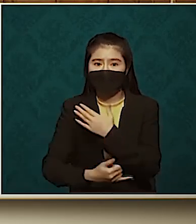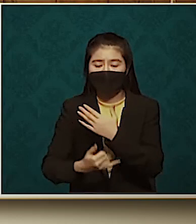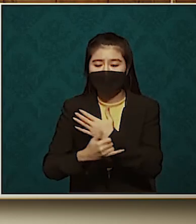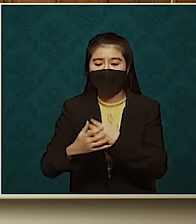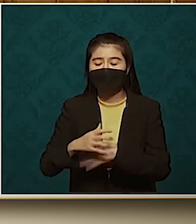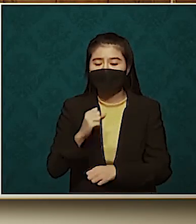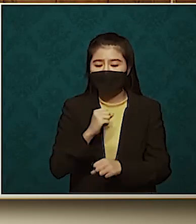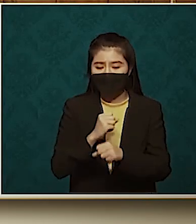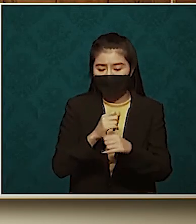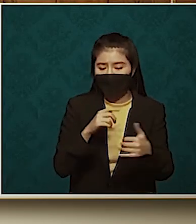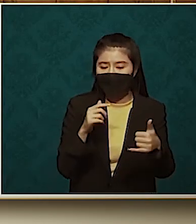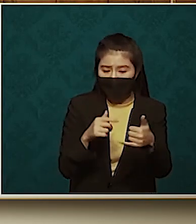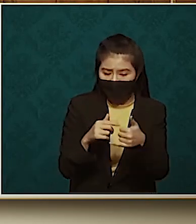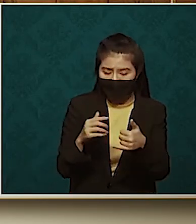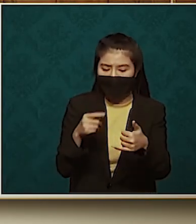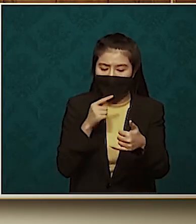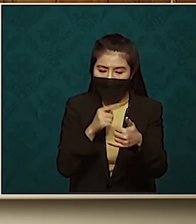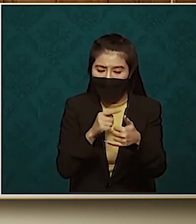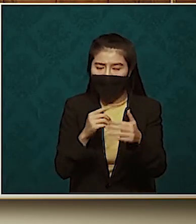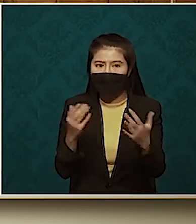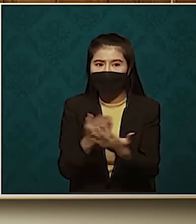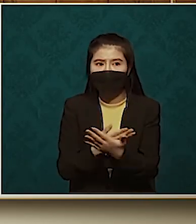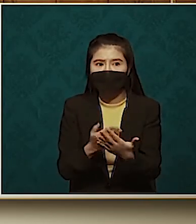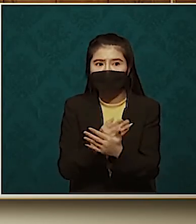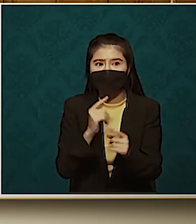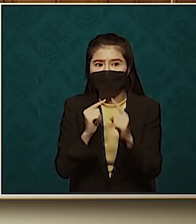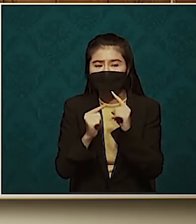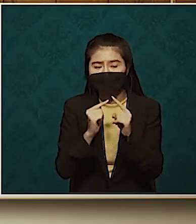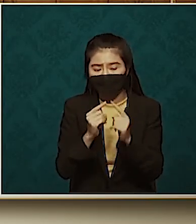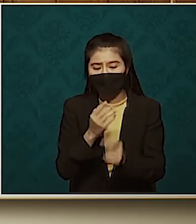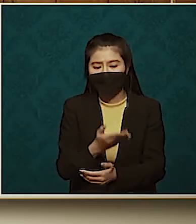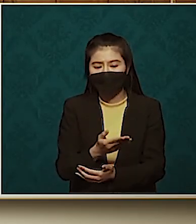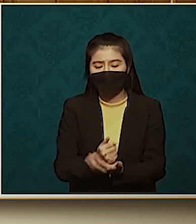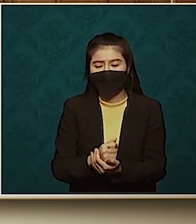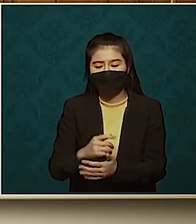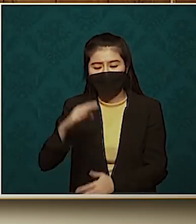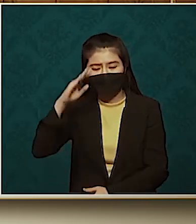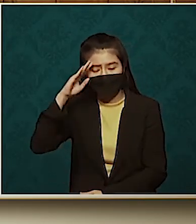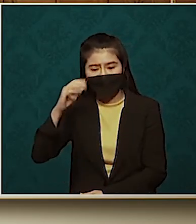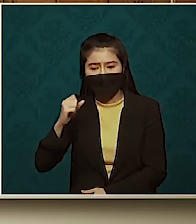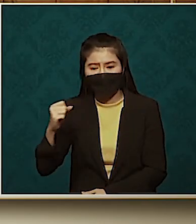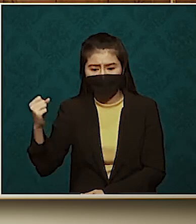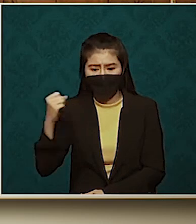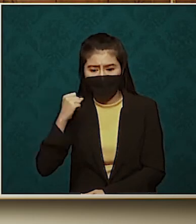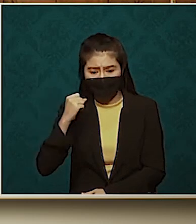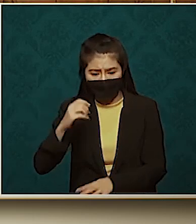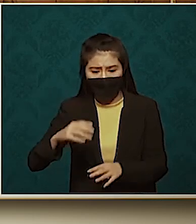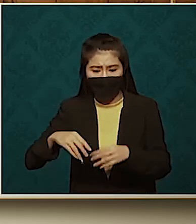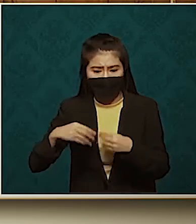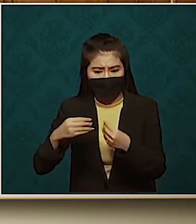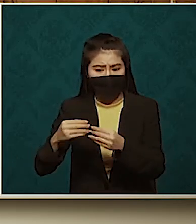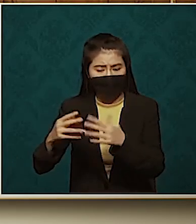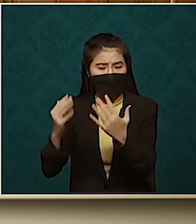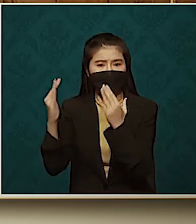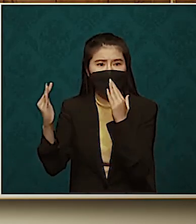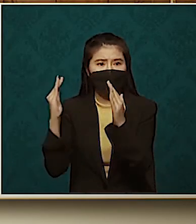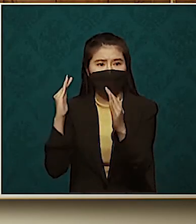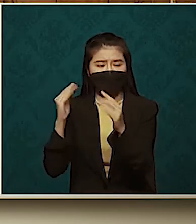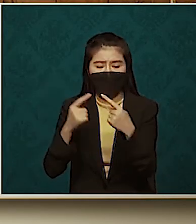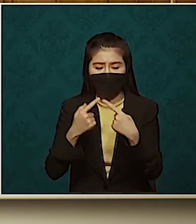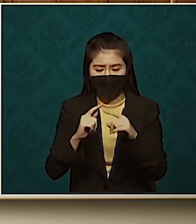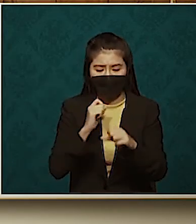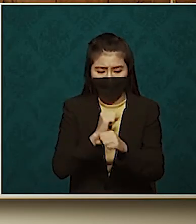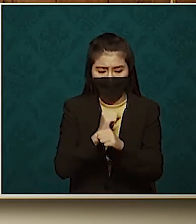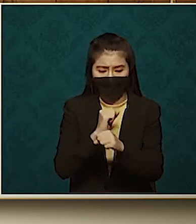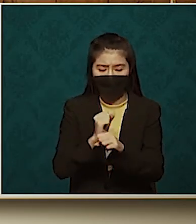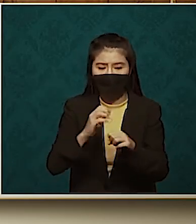คืนอำนาจนะแต่วิธีการท่านเนี่ยเรารู้ว่ามันยากนะแต่สิ่งที่ท่านควรจะต้องทำคือป